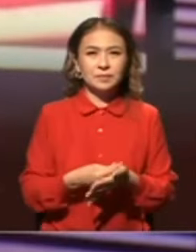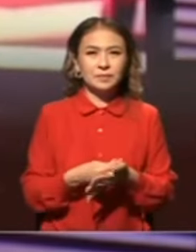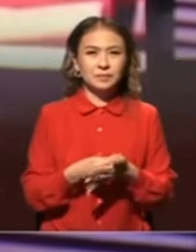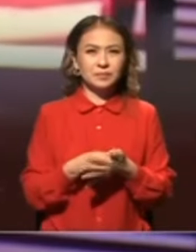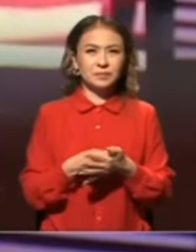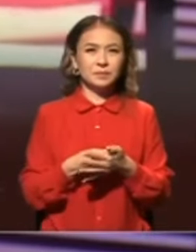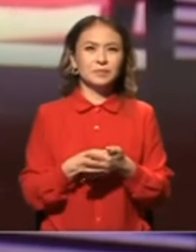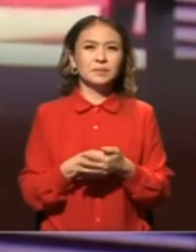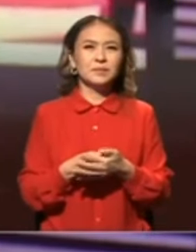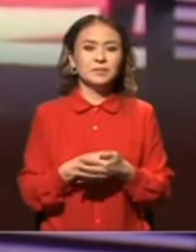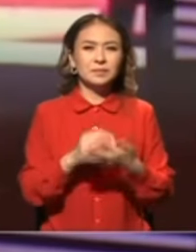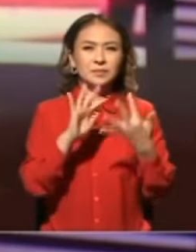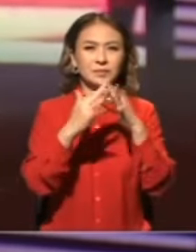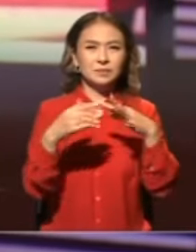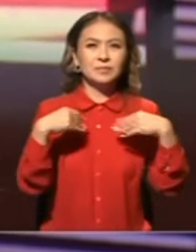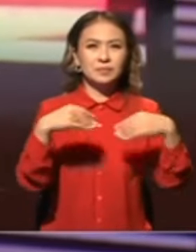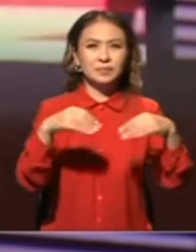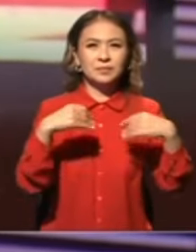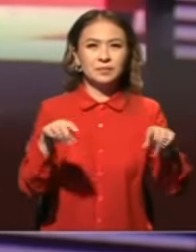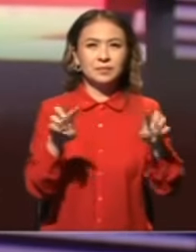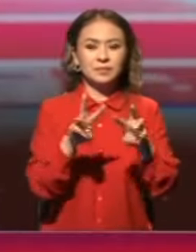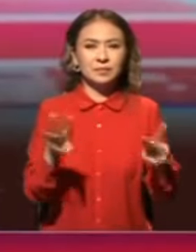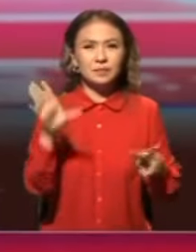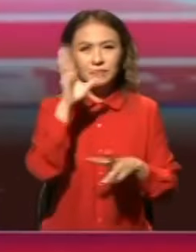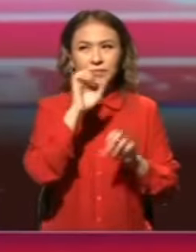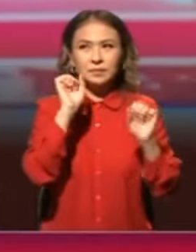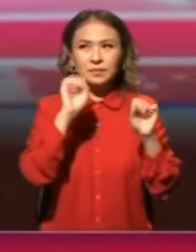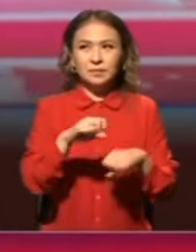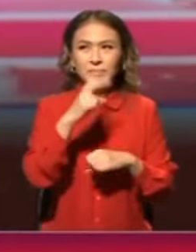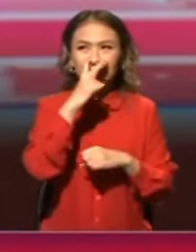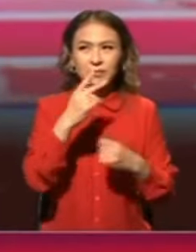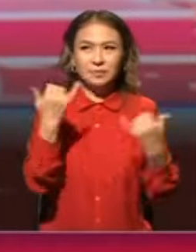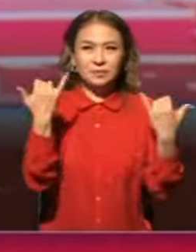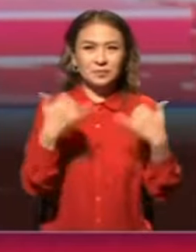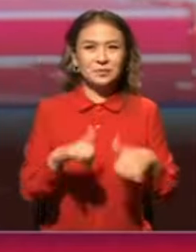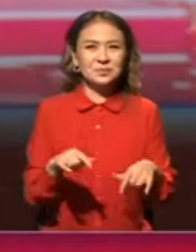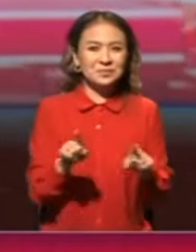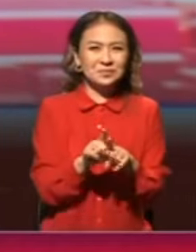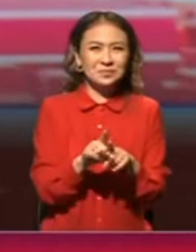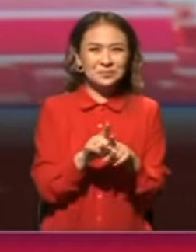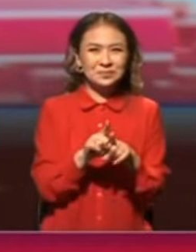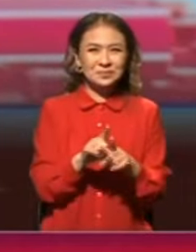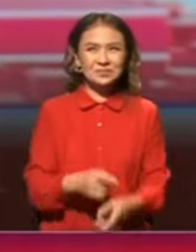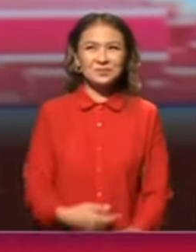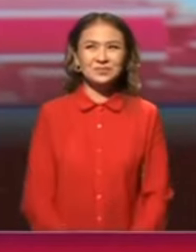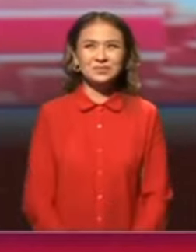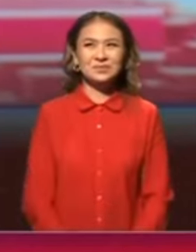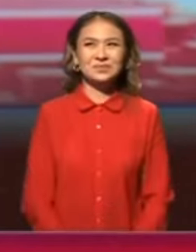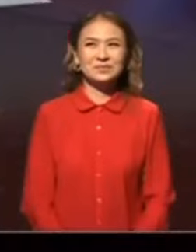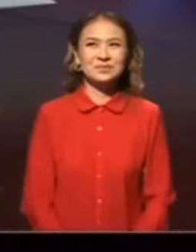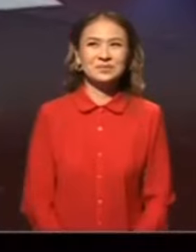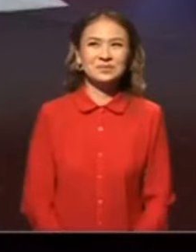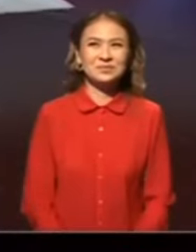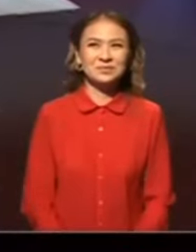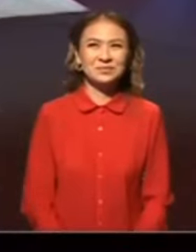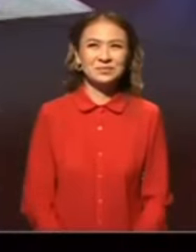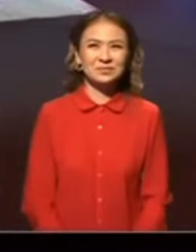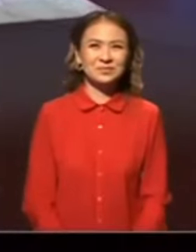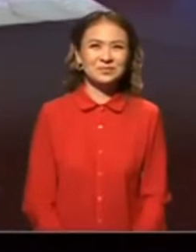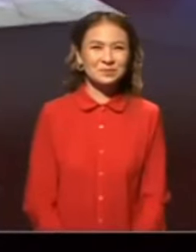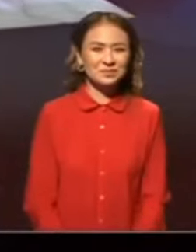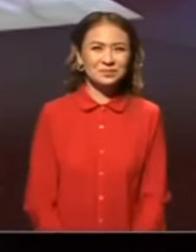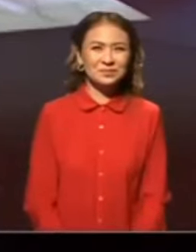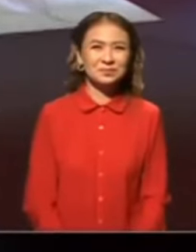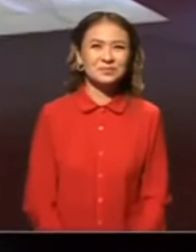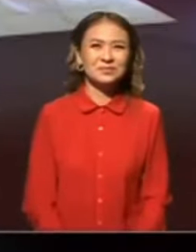жағдайға таң қалып тұрмын. Ауыл шаруашылығы министрлігінде осыншама мүмкіндіктердің барына таң қалып құлайын деп тұр мына жерде. Түсініп кеңесіңіз. Иә, әрине. Мына неге орындыққа құлақ қоймаңыз?